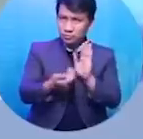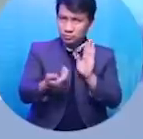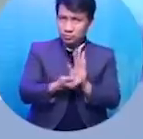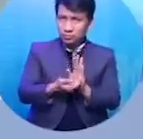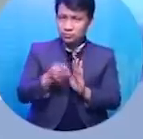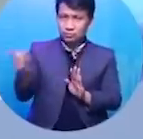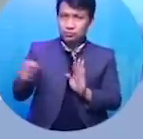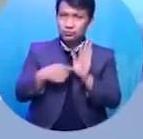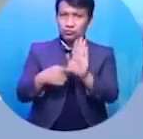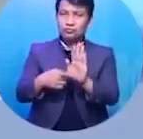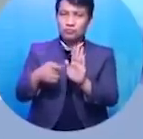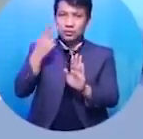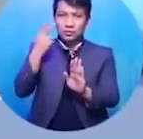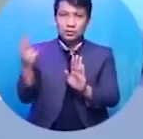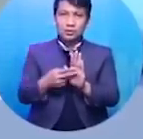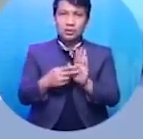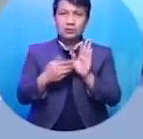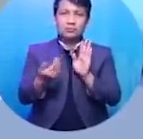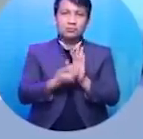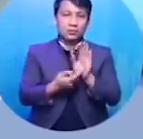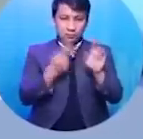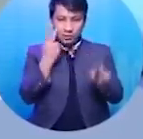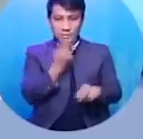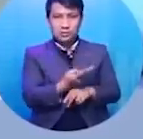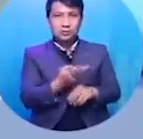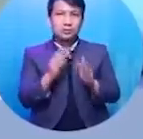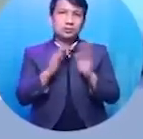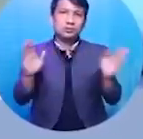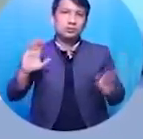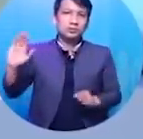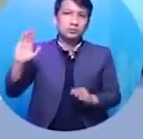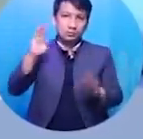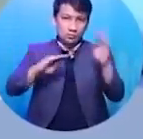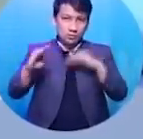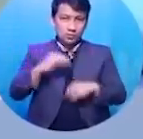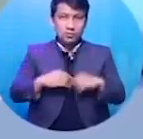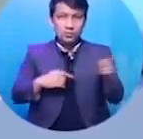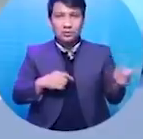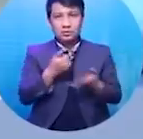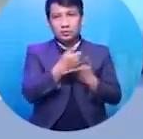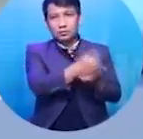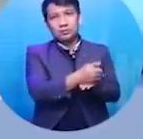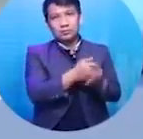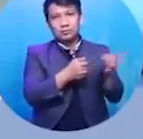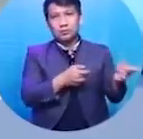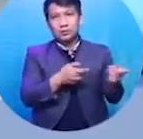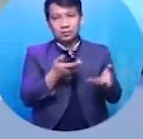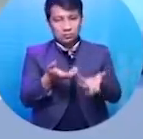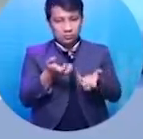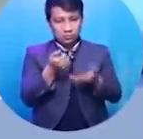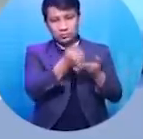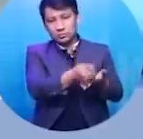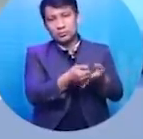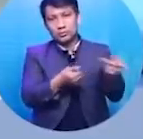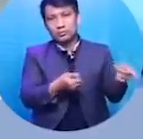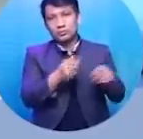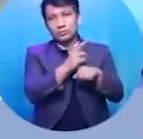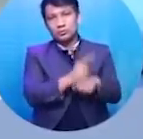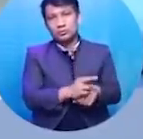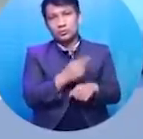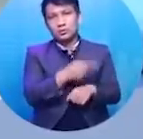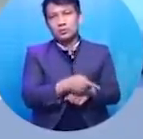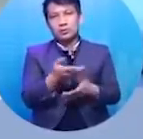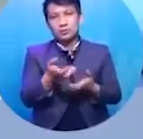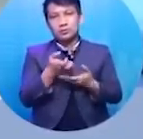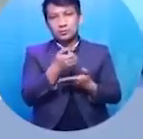niya. At ang tagal na namin kasi problema niya. Gusto, gusto nga kitang tulungan eh. Gusto kitang tulungan ng marehab ka